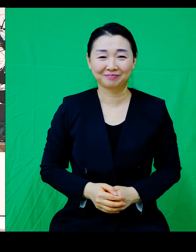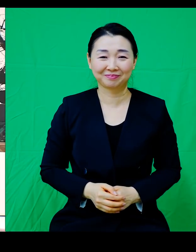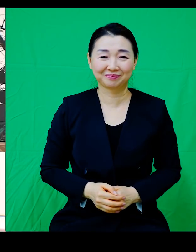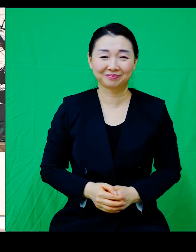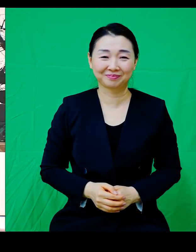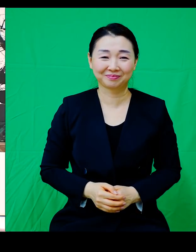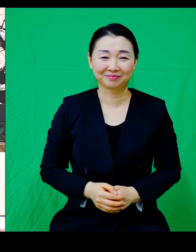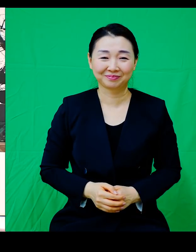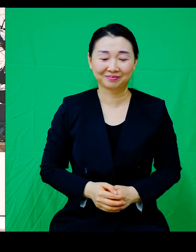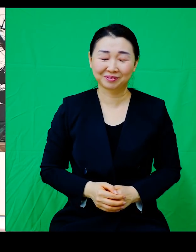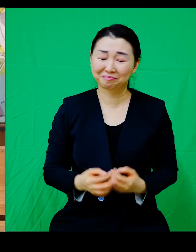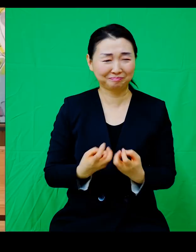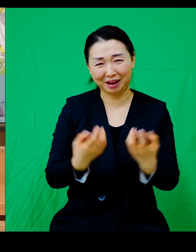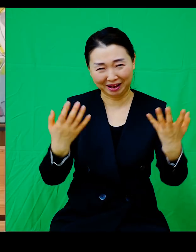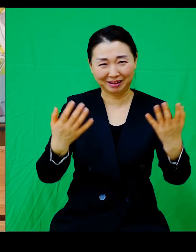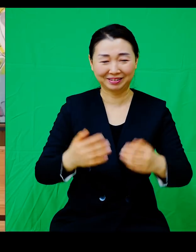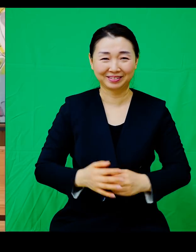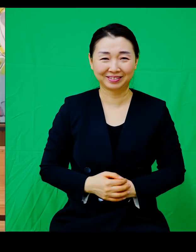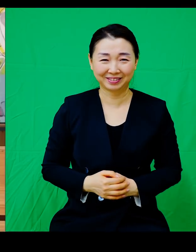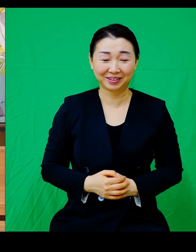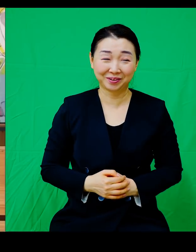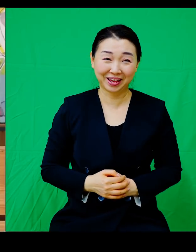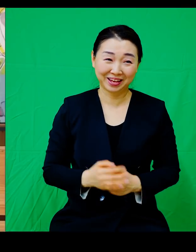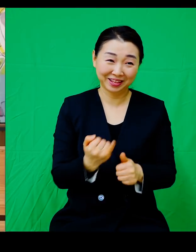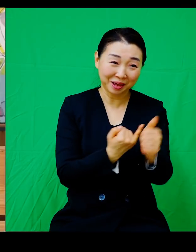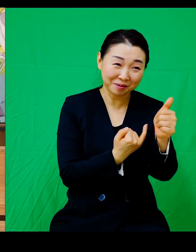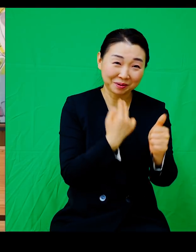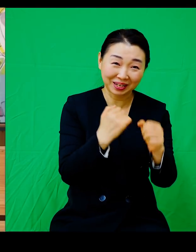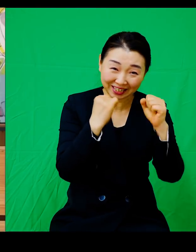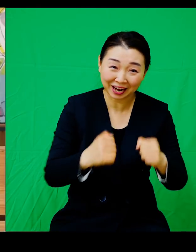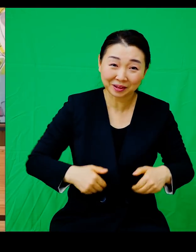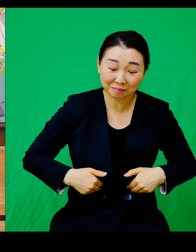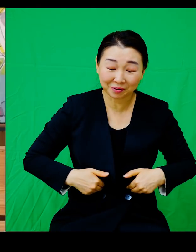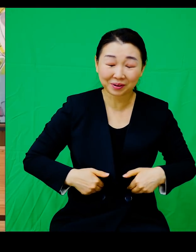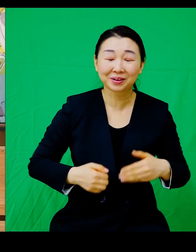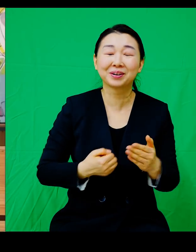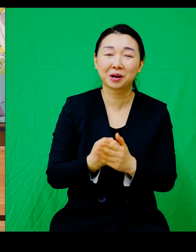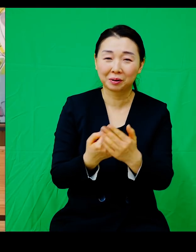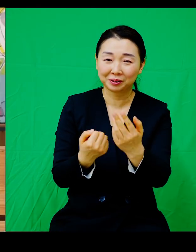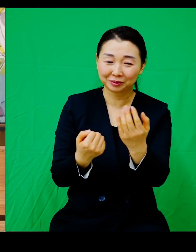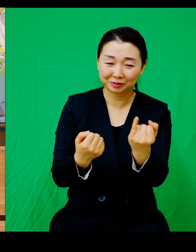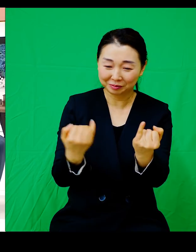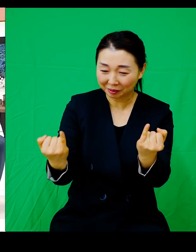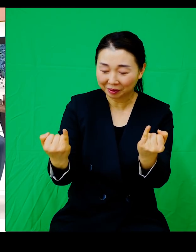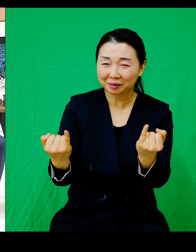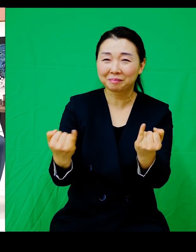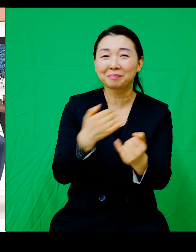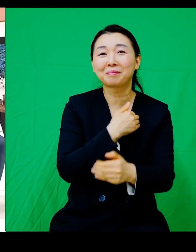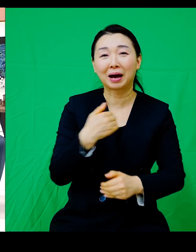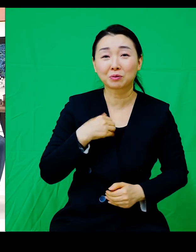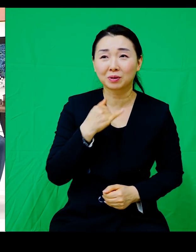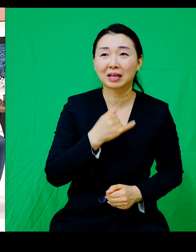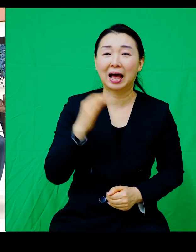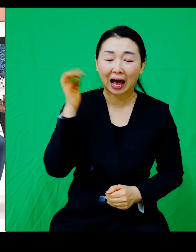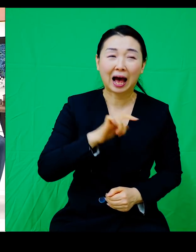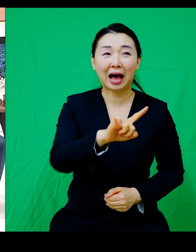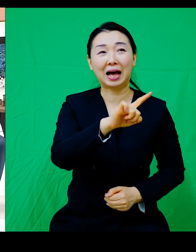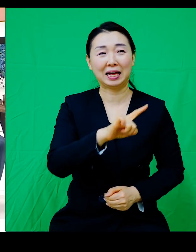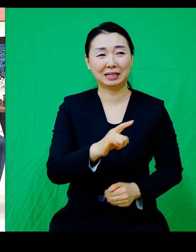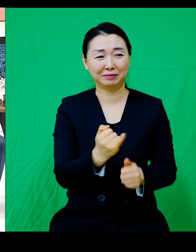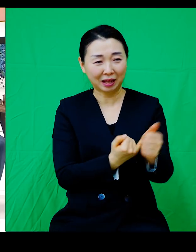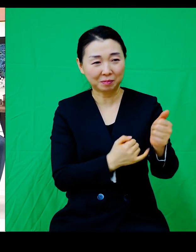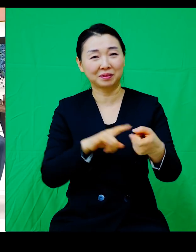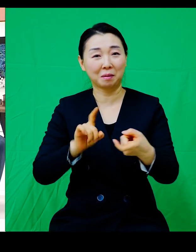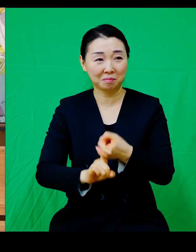있어요. 예, 뭐 고수시다. 그럼요. 그럼 뭐 어쩔 수 없어요. 살아야 되니까. 예, 그러면 다 두 분 다 만족해 하세요. 네. 이 사람은